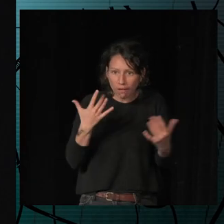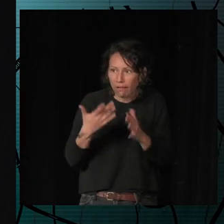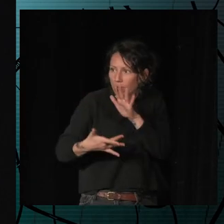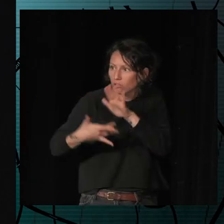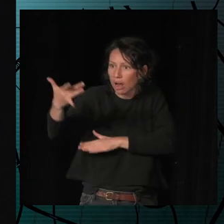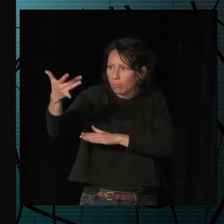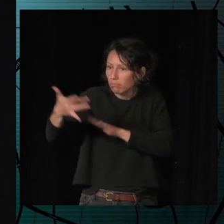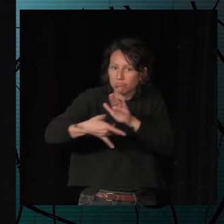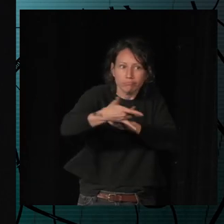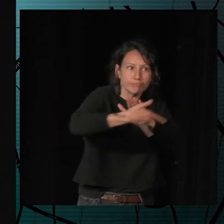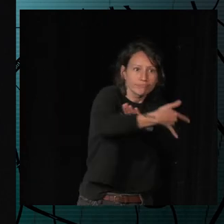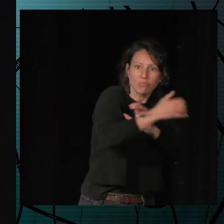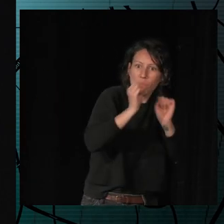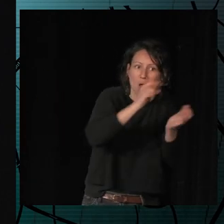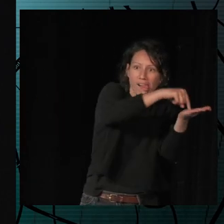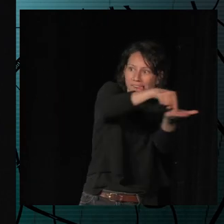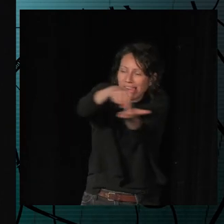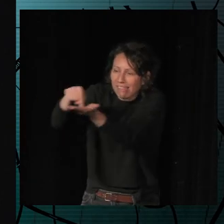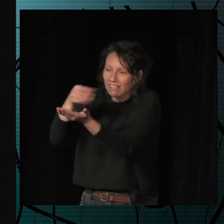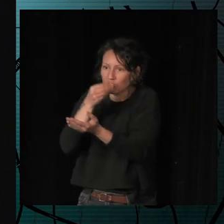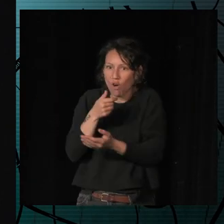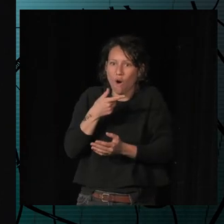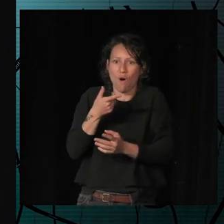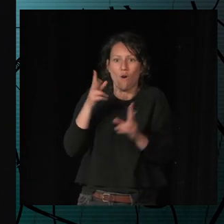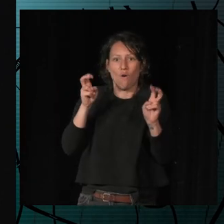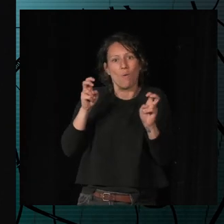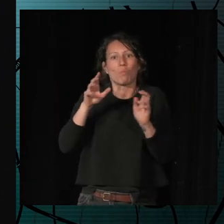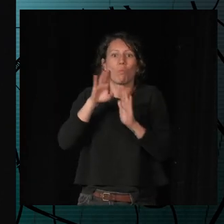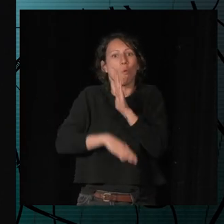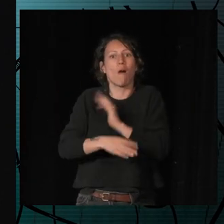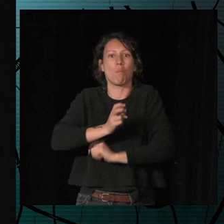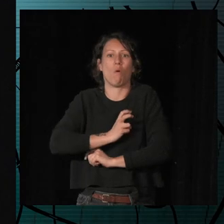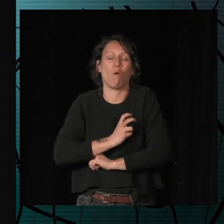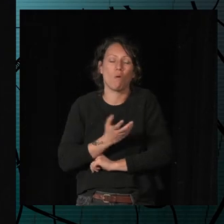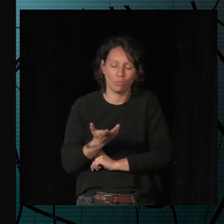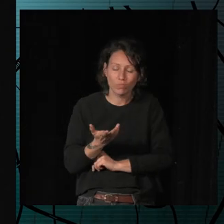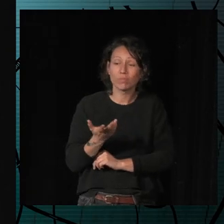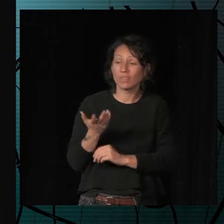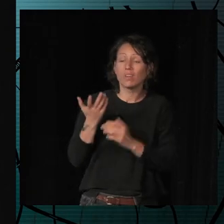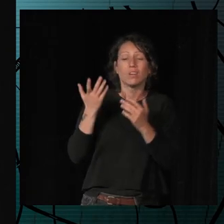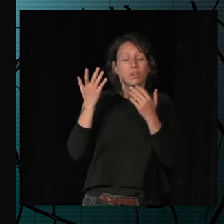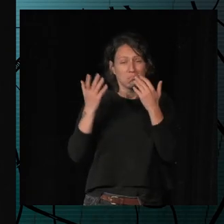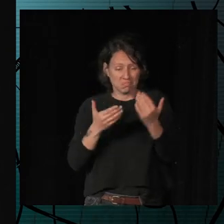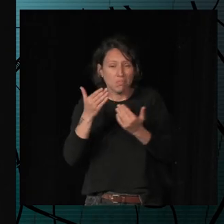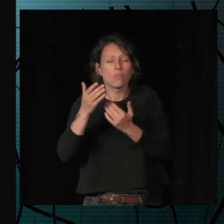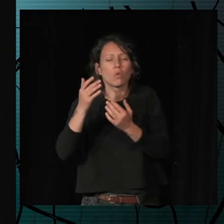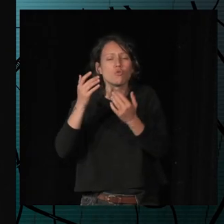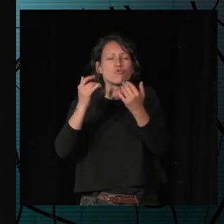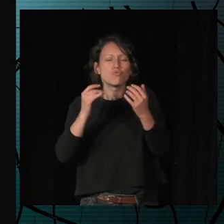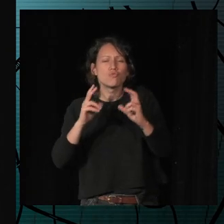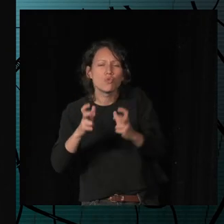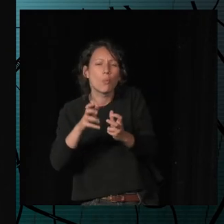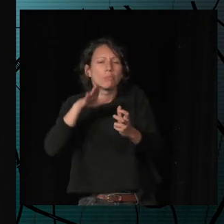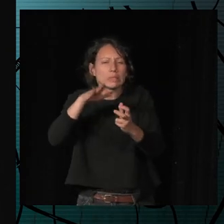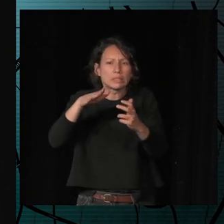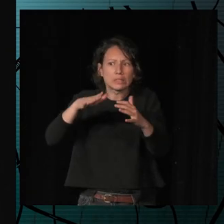manière et c'est pour ça qu' il a fallu attendre assez tard et il a fallu attendre aussi la mode des jeux en monde ouvert où on avait l'impression que n'importe quelle